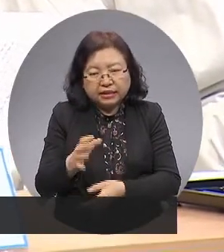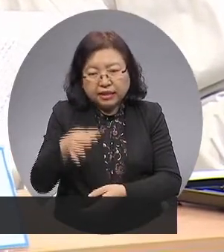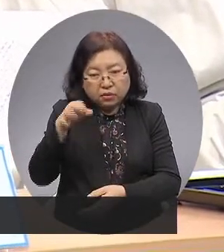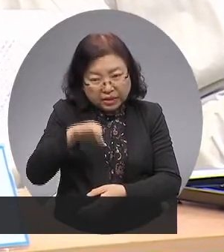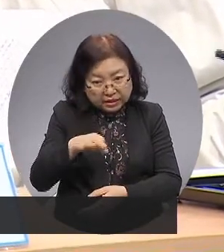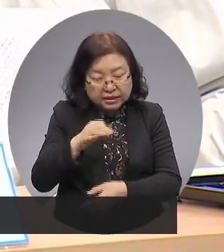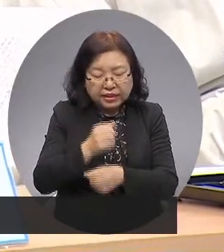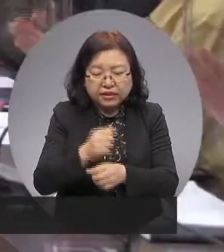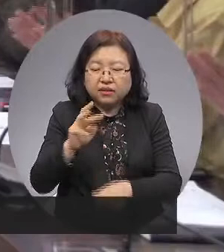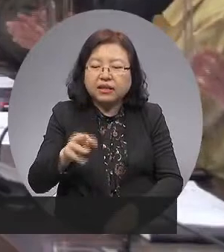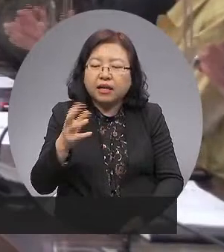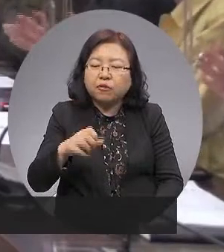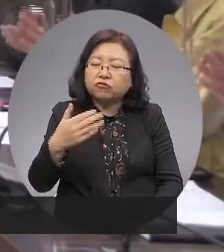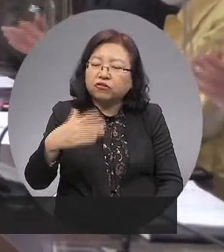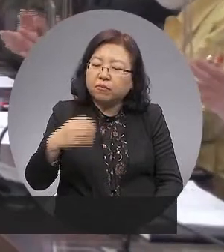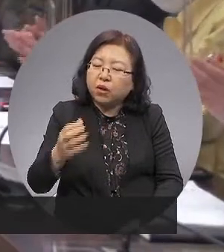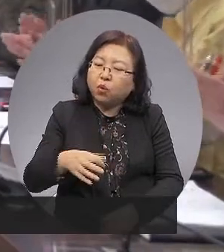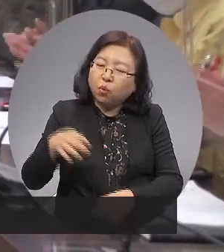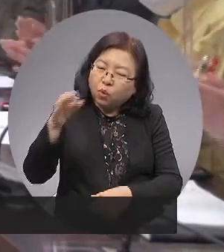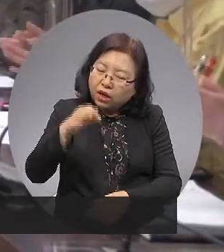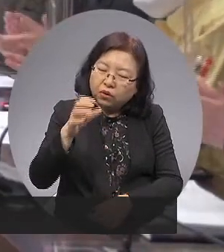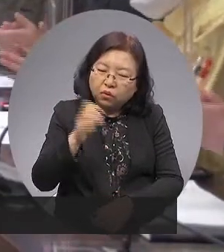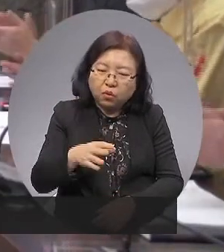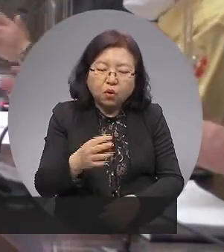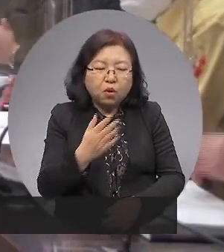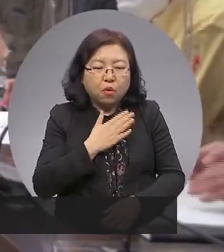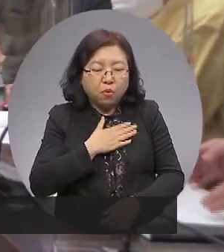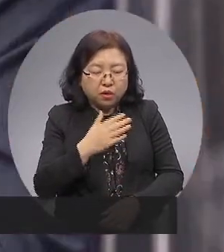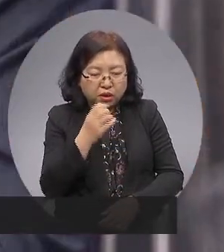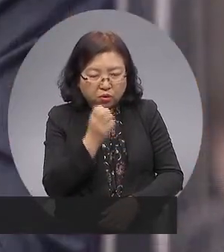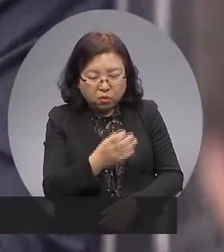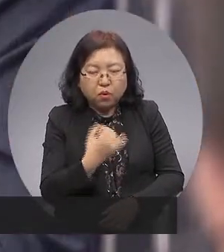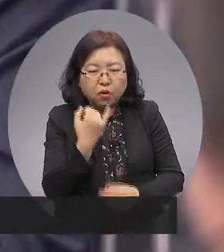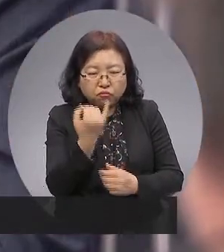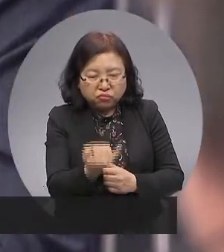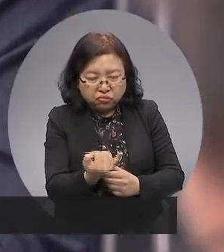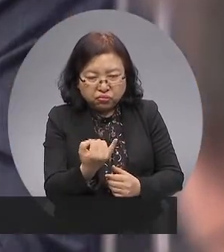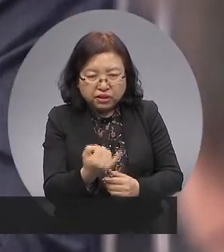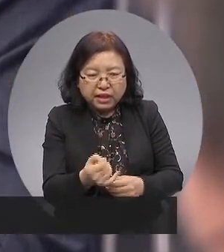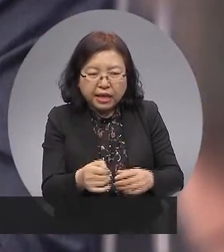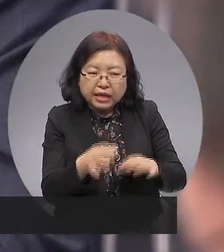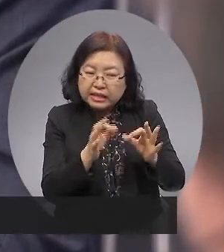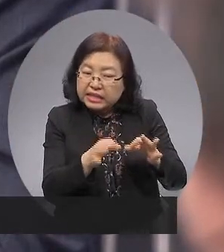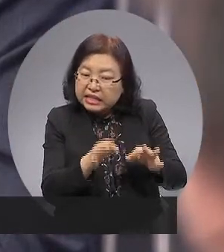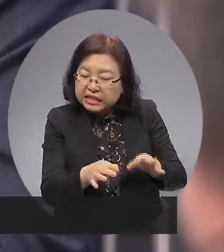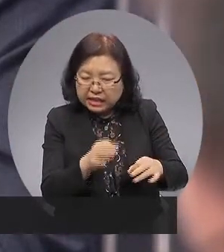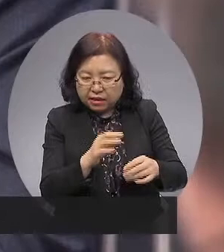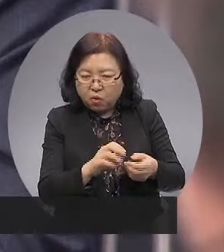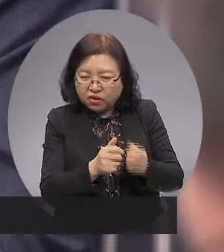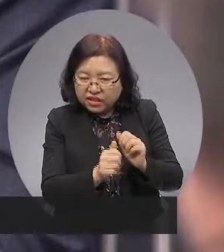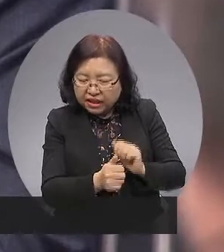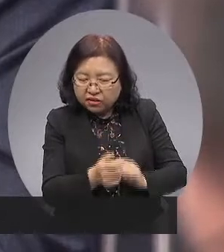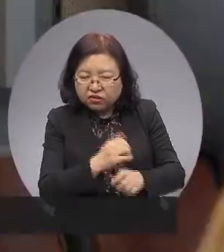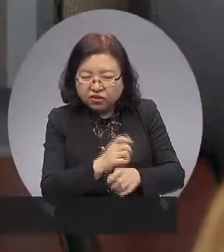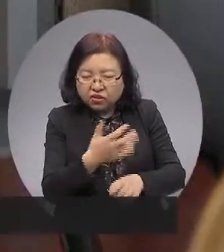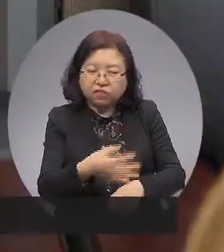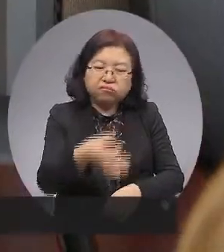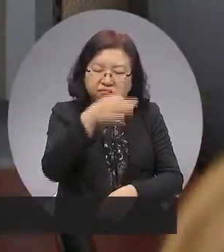3억 9천만 원 올랐고, 본인과 배우자의 예금, 채권이 합계 9억여 원 늘어난